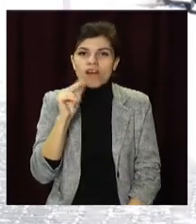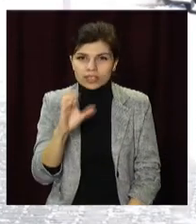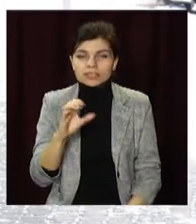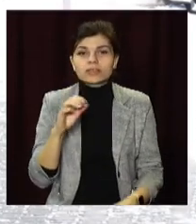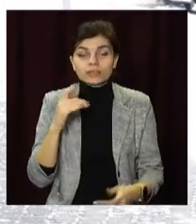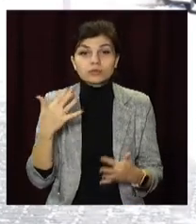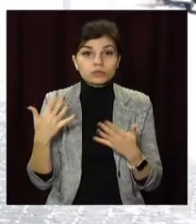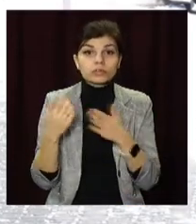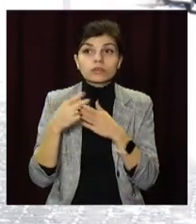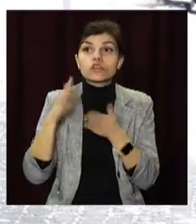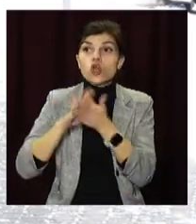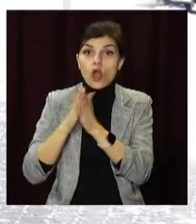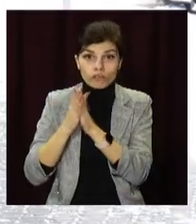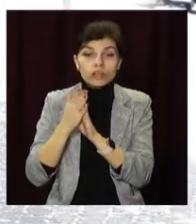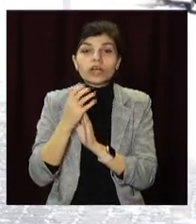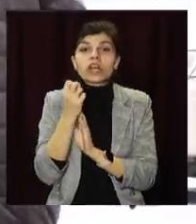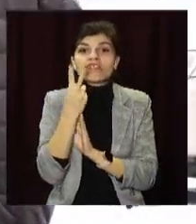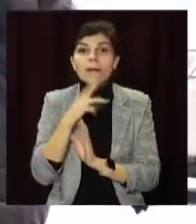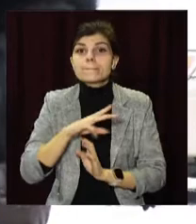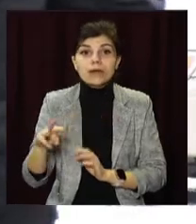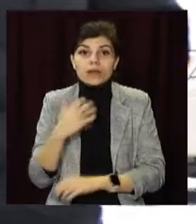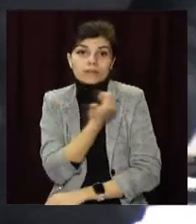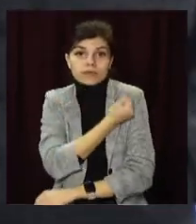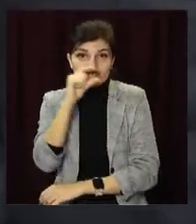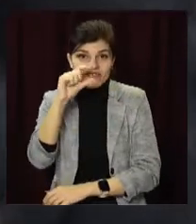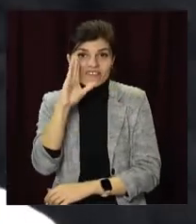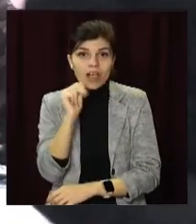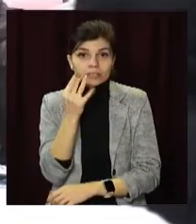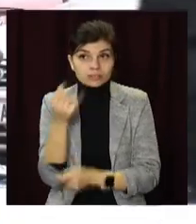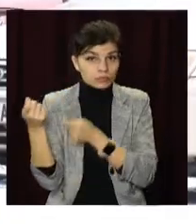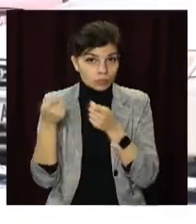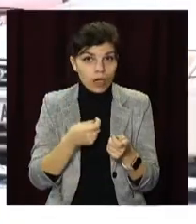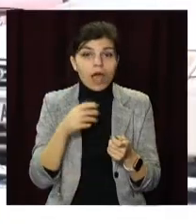поставки 12 мільйонів доз вакцин. А у МОЗ цього тижня очікують перші